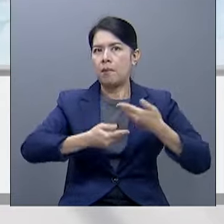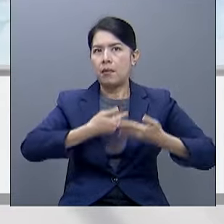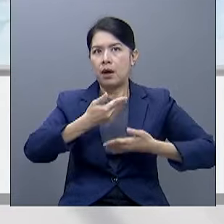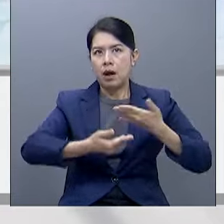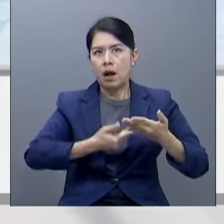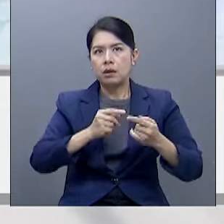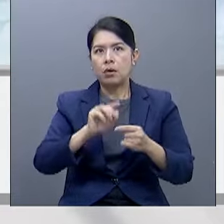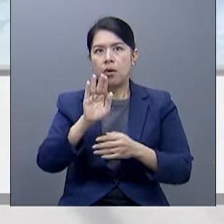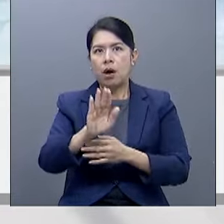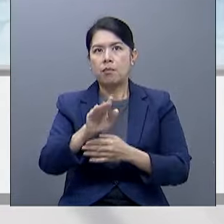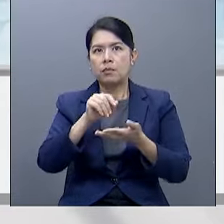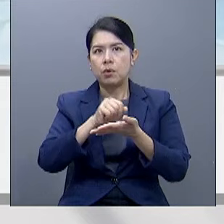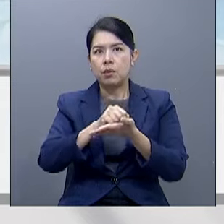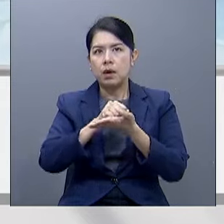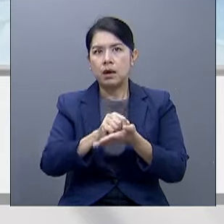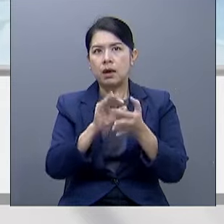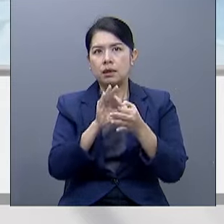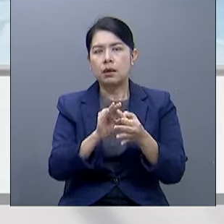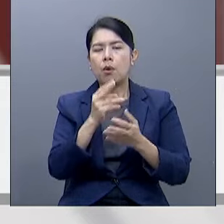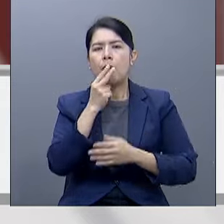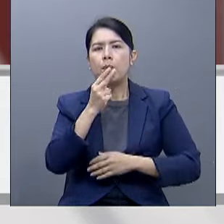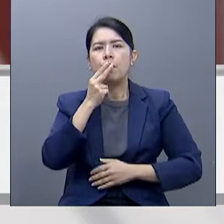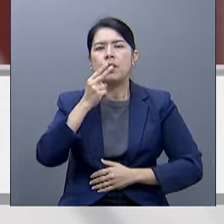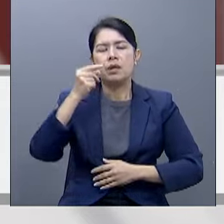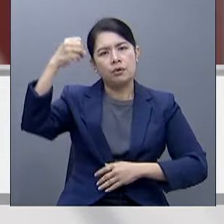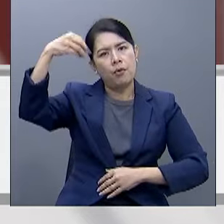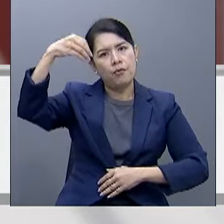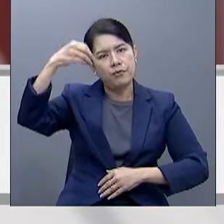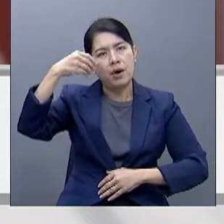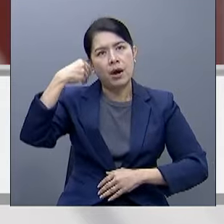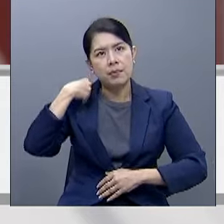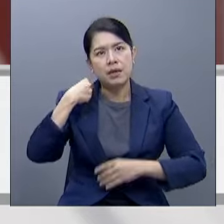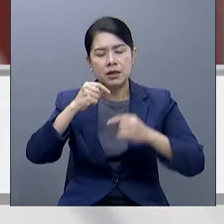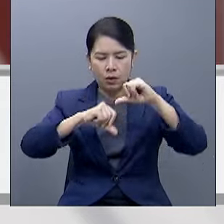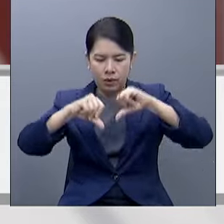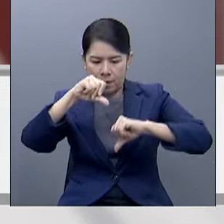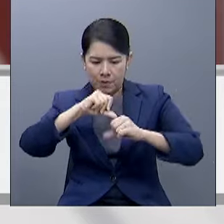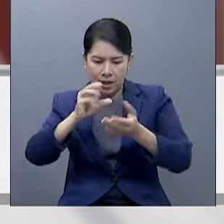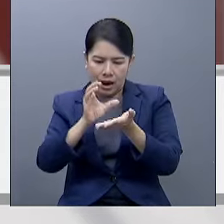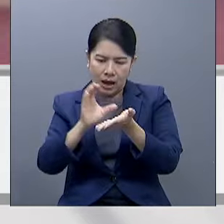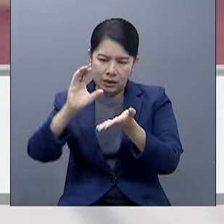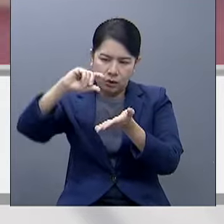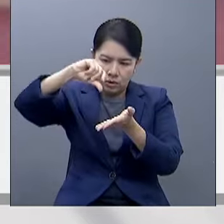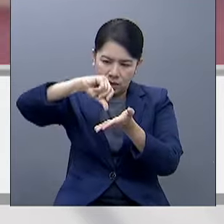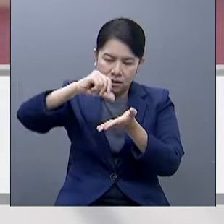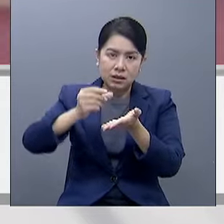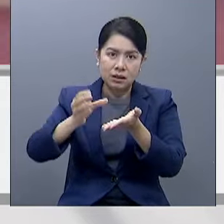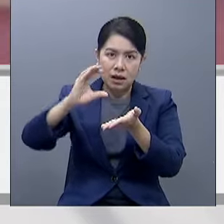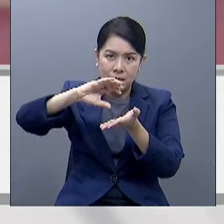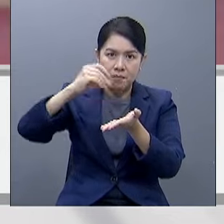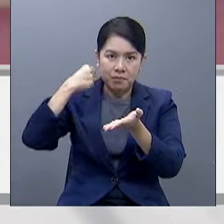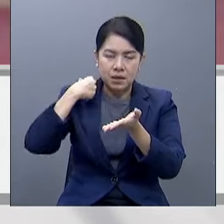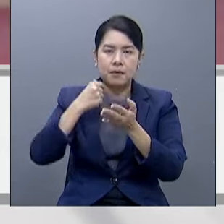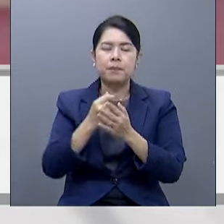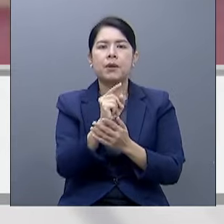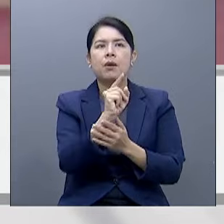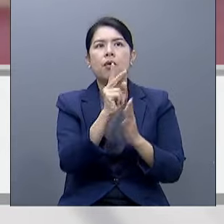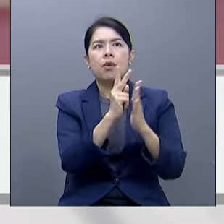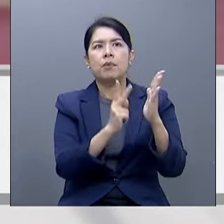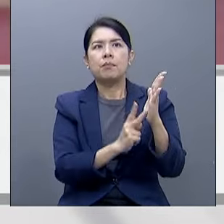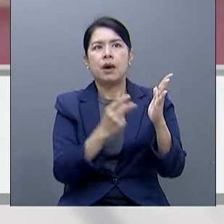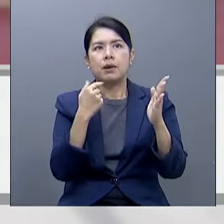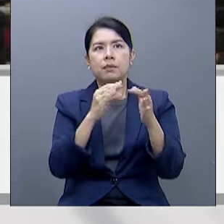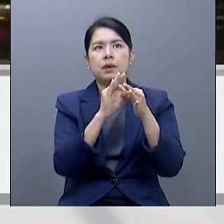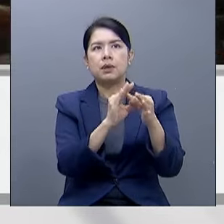บริการประเภทบุหรี่ไฟฟ้าและน้ำยาสำหรับเติมบุหรี่ไฟฟ้านะคะและกฎหมายอีกฉบับนึงที่พอจะเอาผิดได้ก็คือประกาศของ